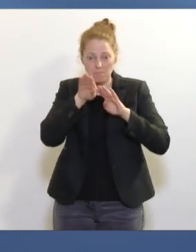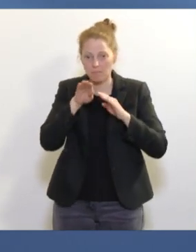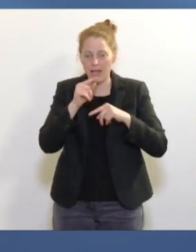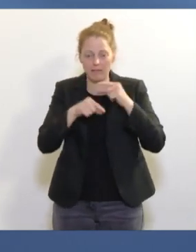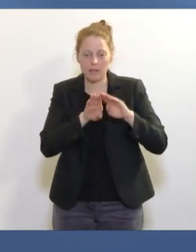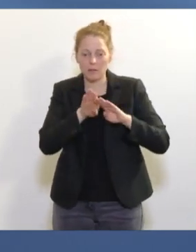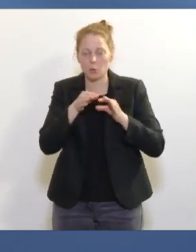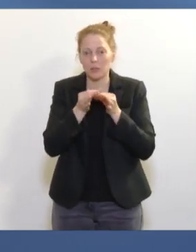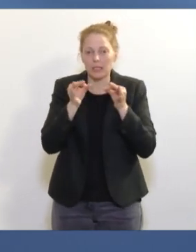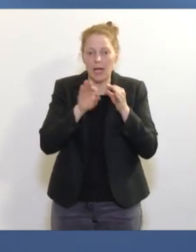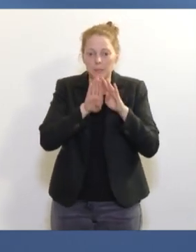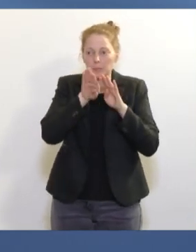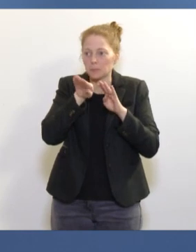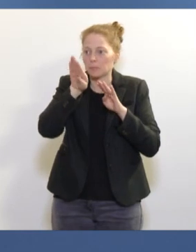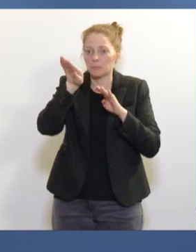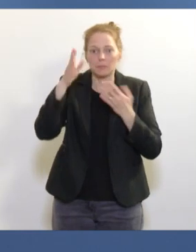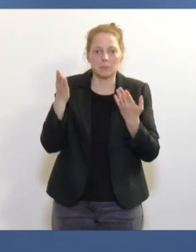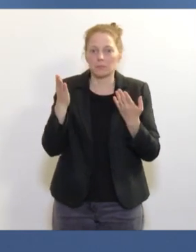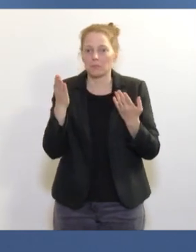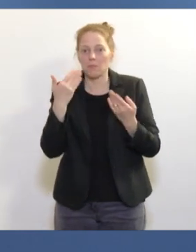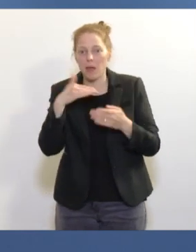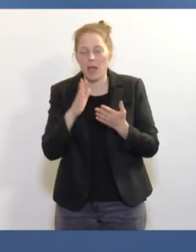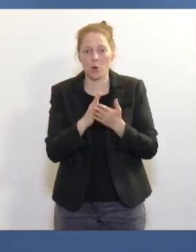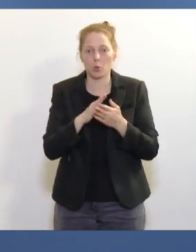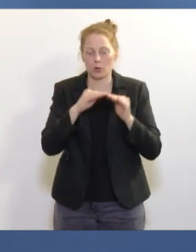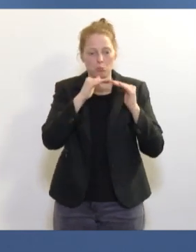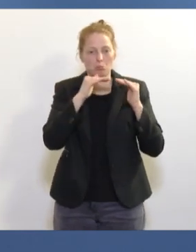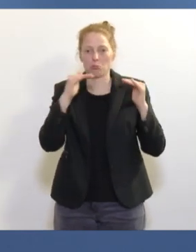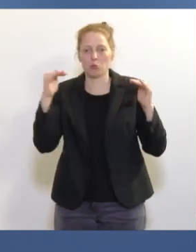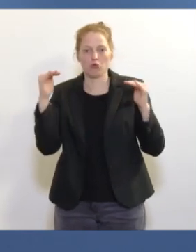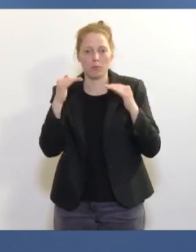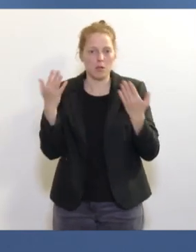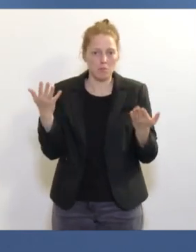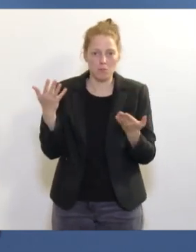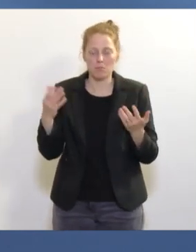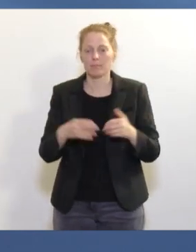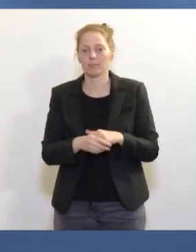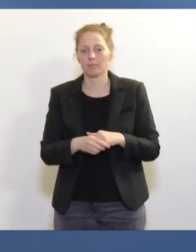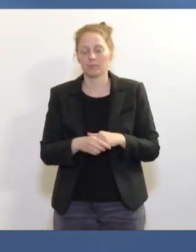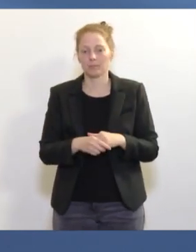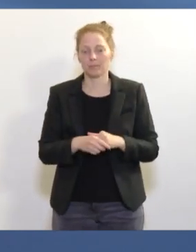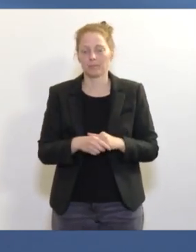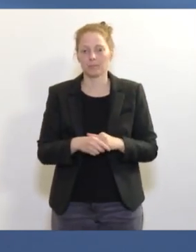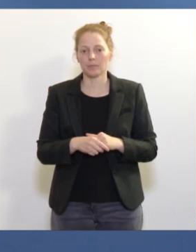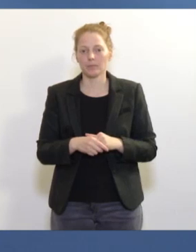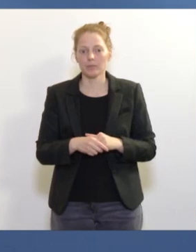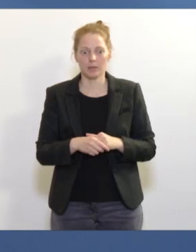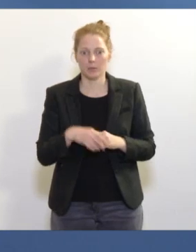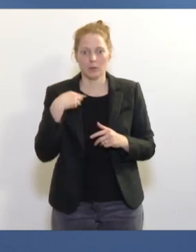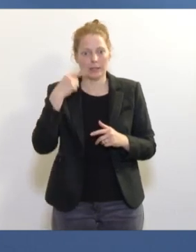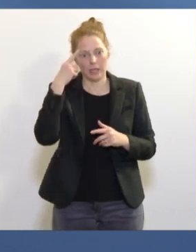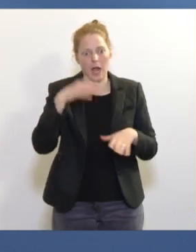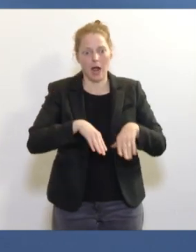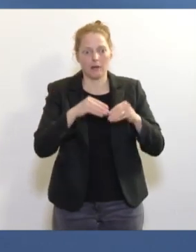man von der zu der, da man mehr ran oder ist es relativ stabil? Ich meine, dass ich muss sagen, dass man natürlich über Rand gesehen ganz